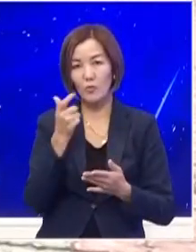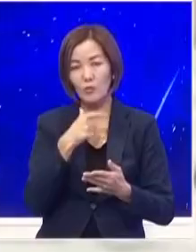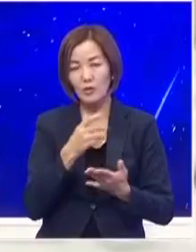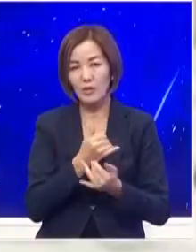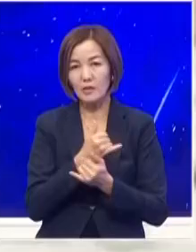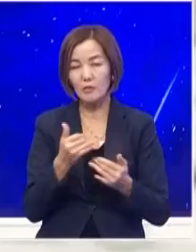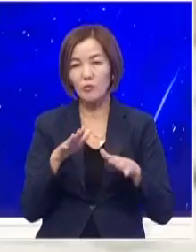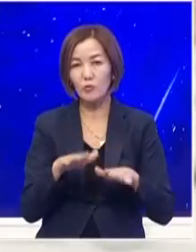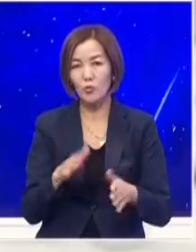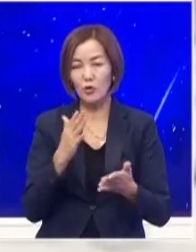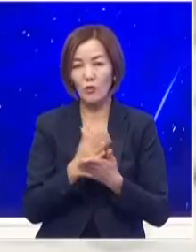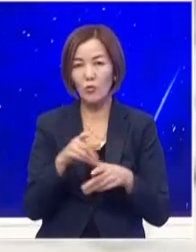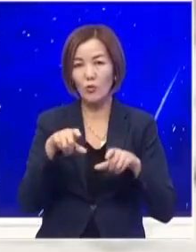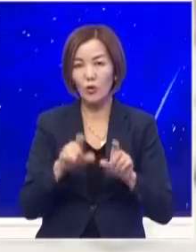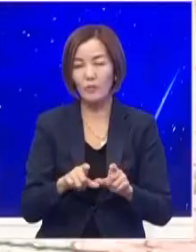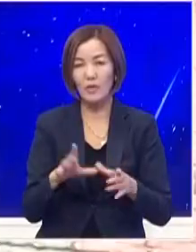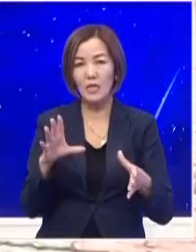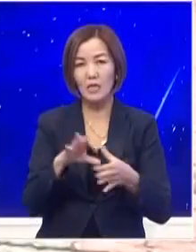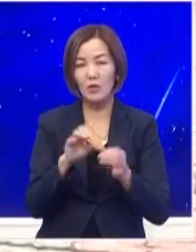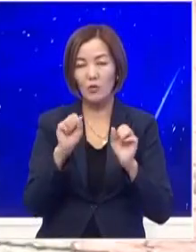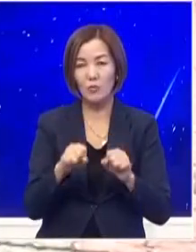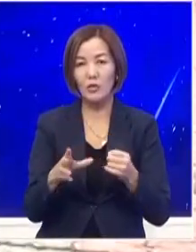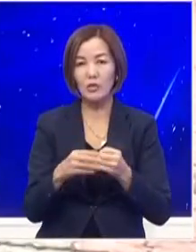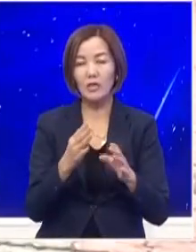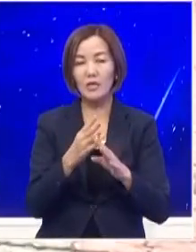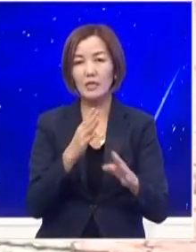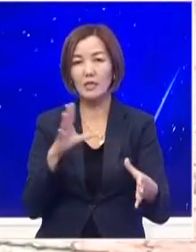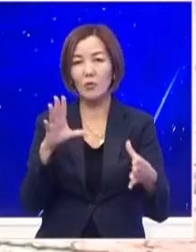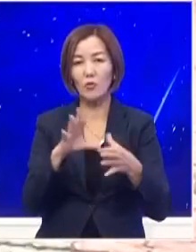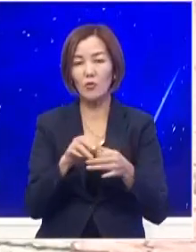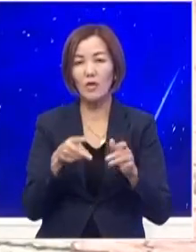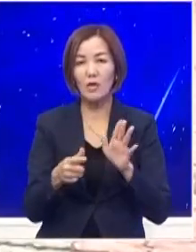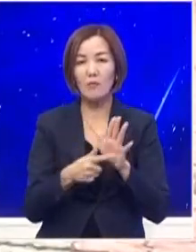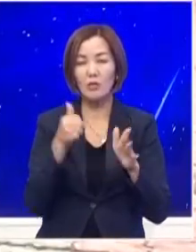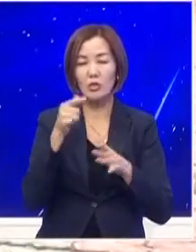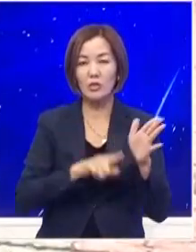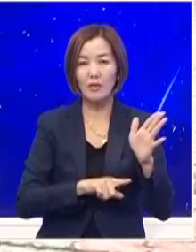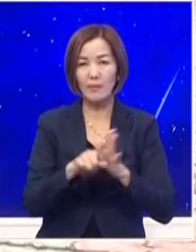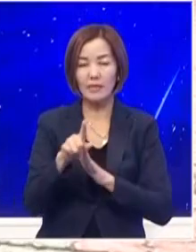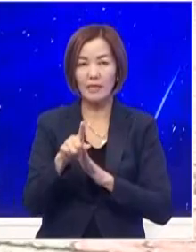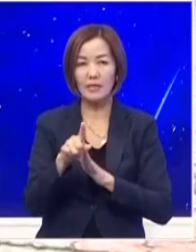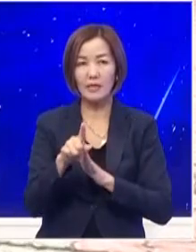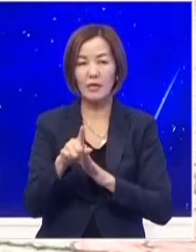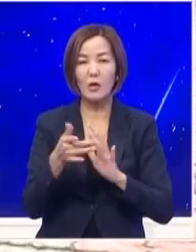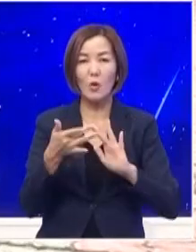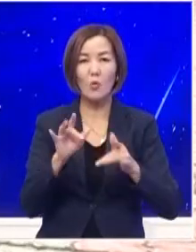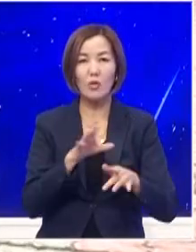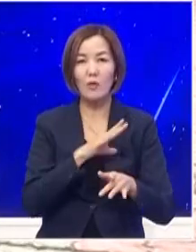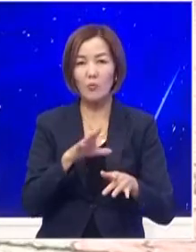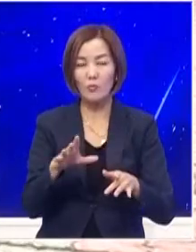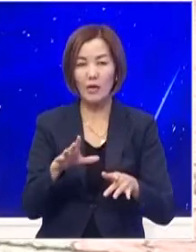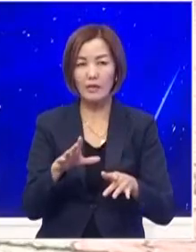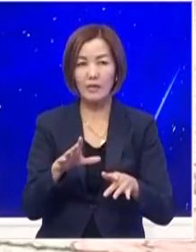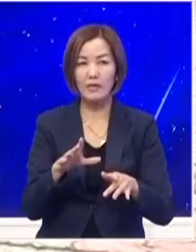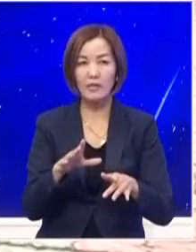қызметті талады. Жер кезекке қою бізде 2007 жылдан бері қойылған. Ол кезде онлайн болмағандықтан